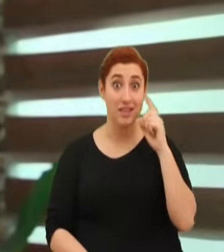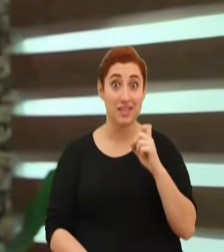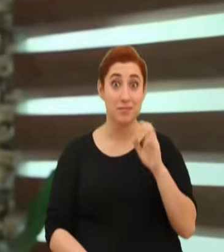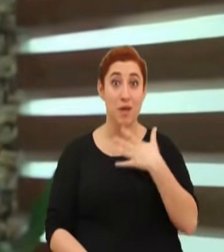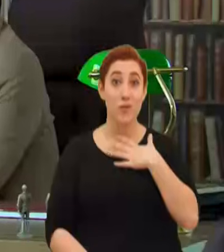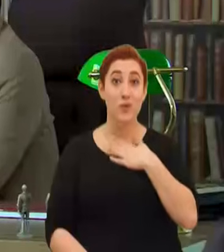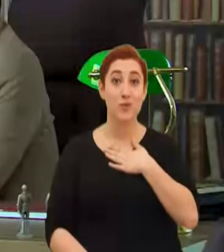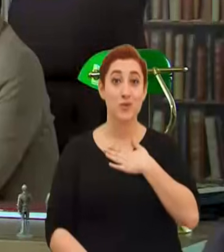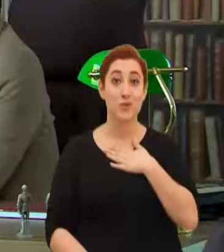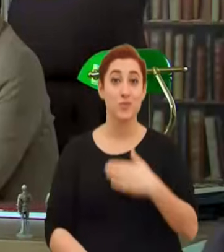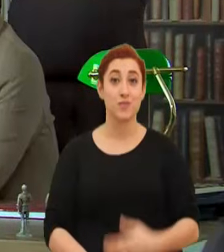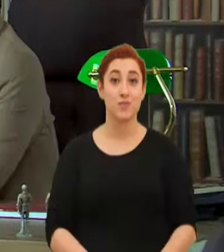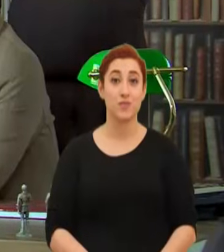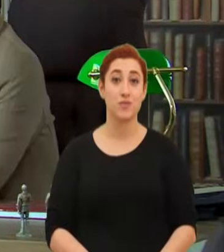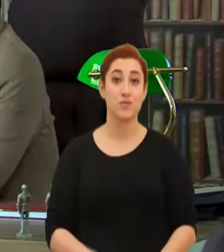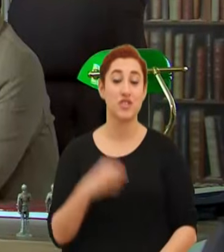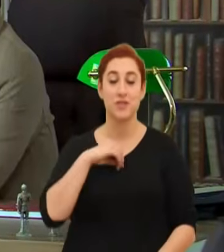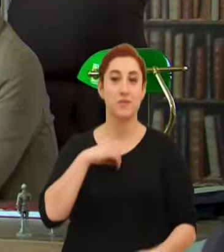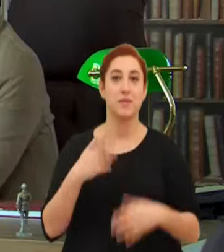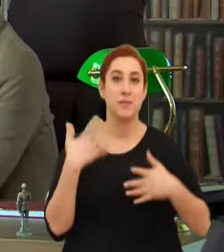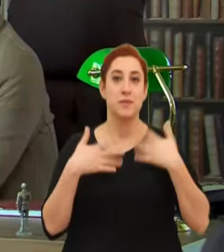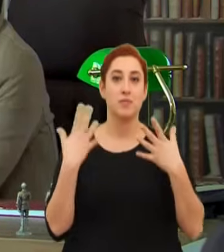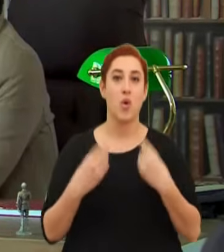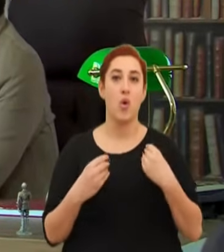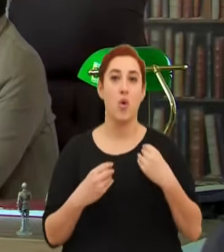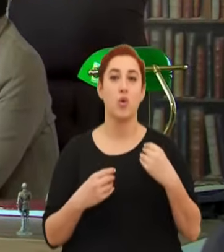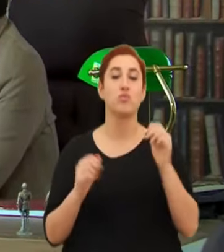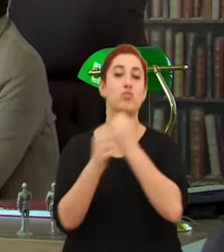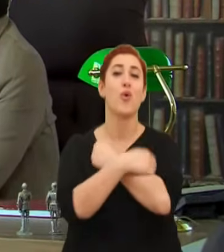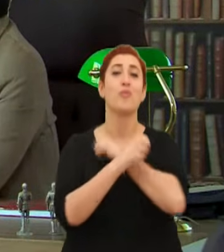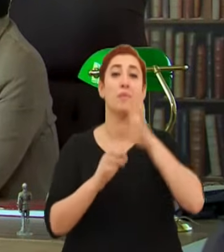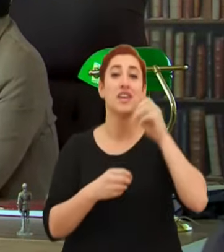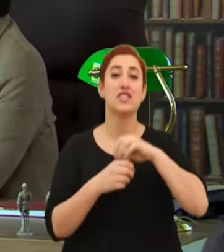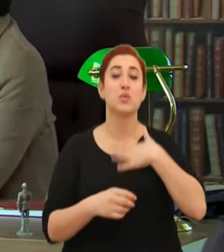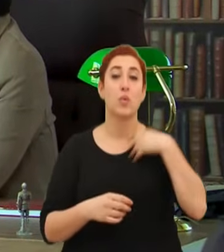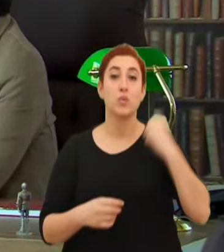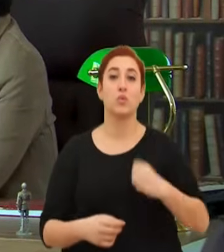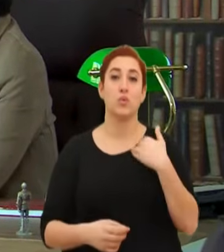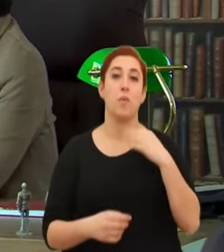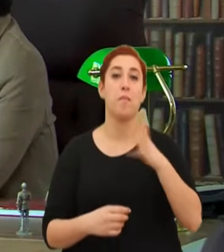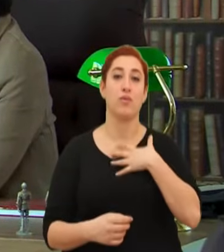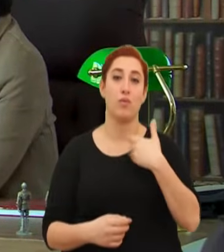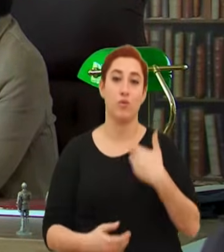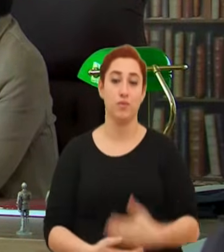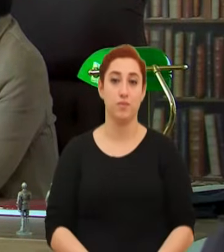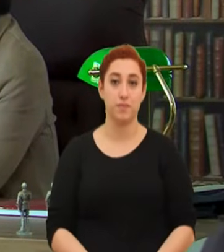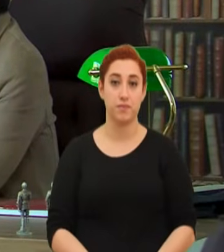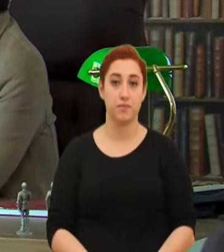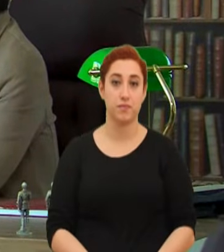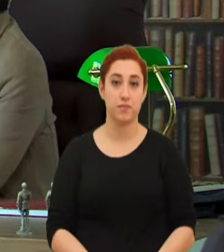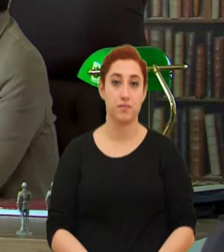aldınız patroncum? Şu an içim kıpır kıpır oldu. Boynunuza sarılmamak için kendimi zor tutuyorum patroncum.